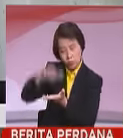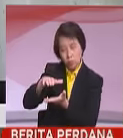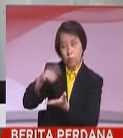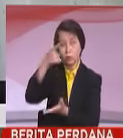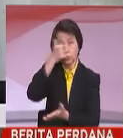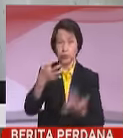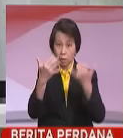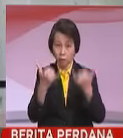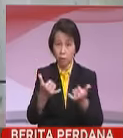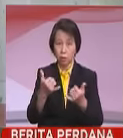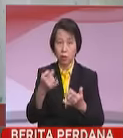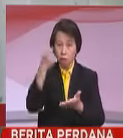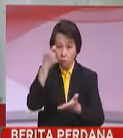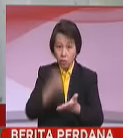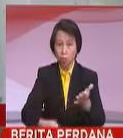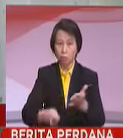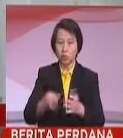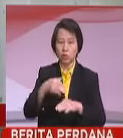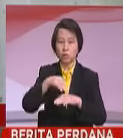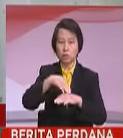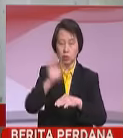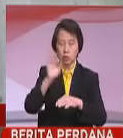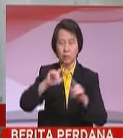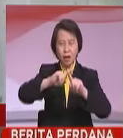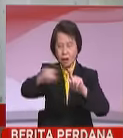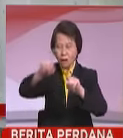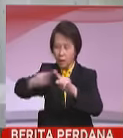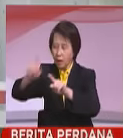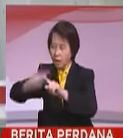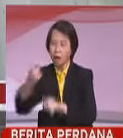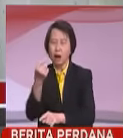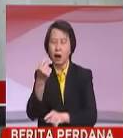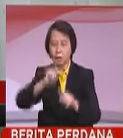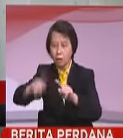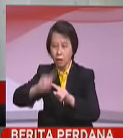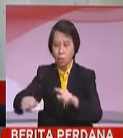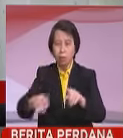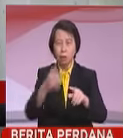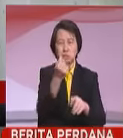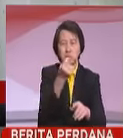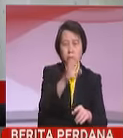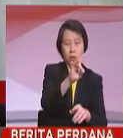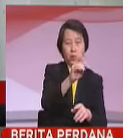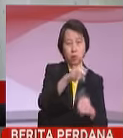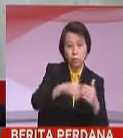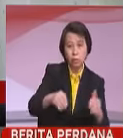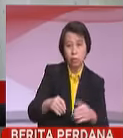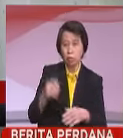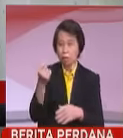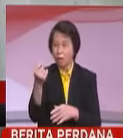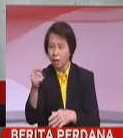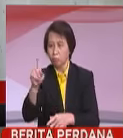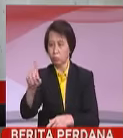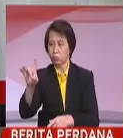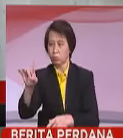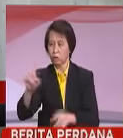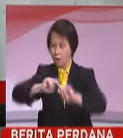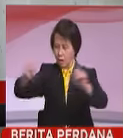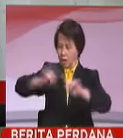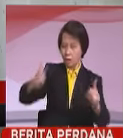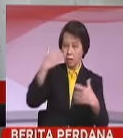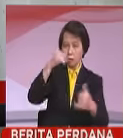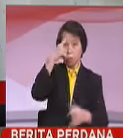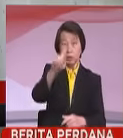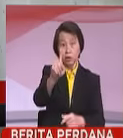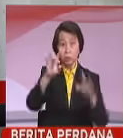masa ini kos tersebut adalah berbeza-beza di antara RM80 hingga RM180 untuk setiap